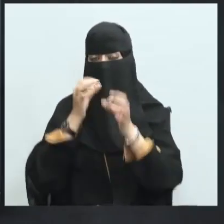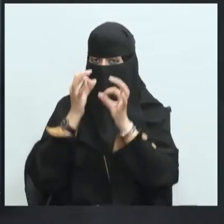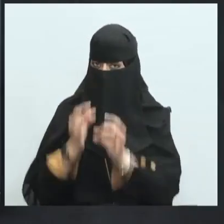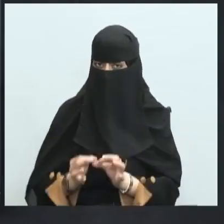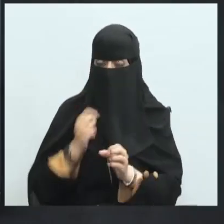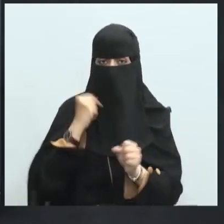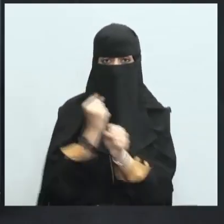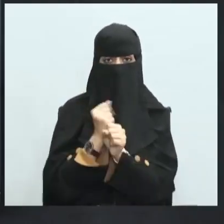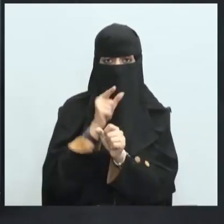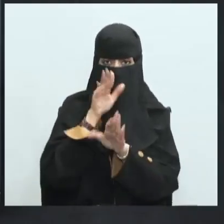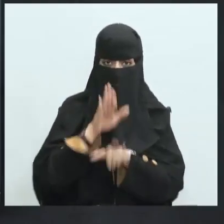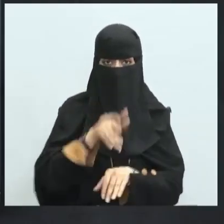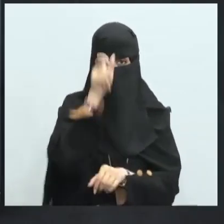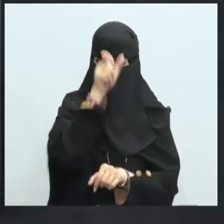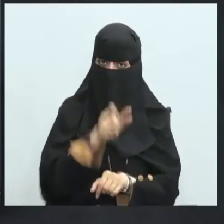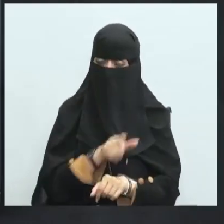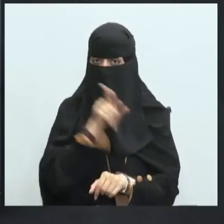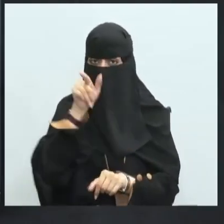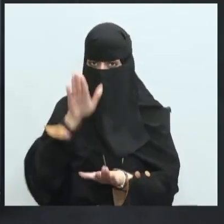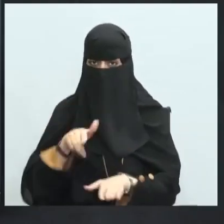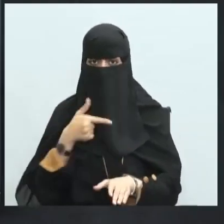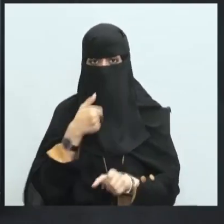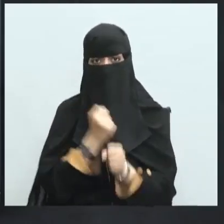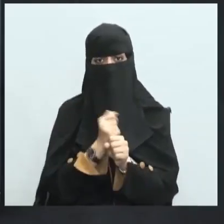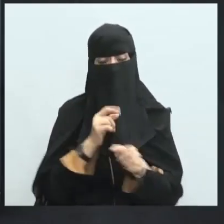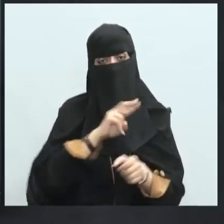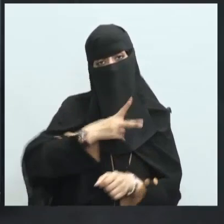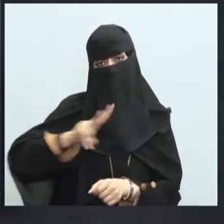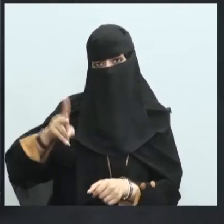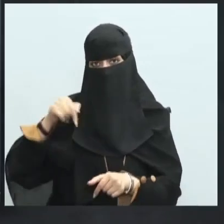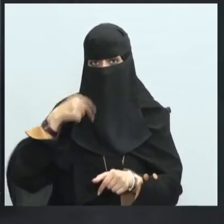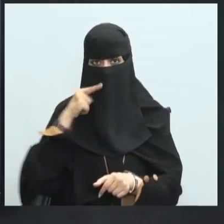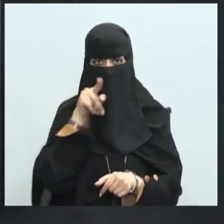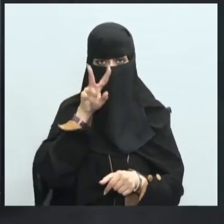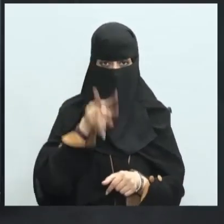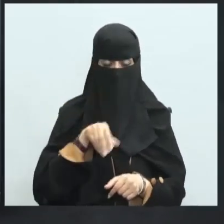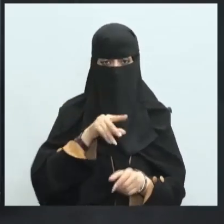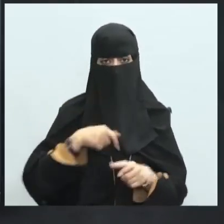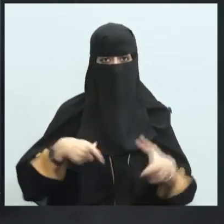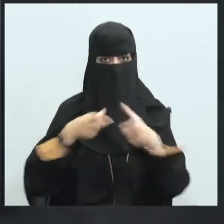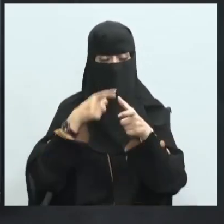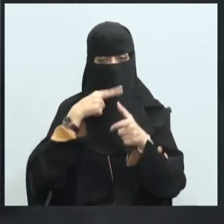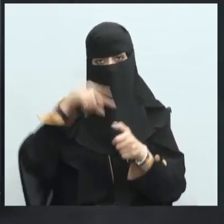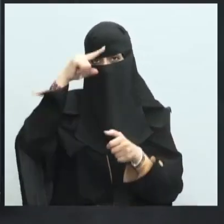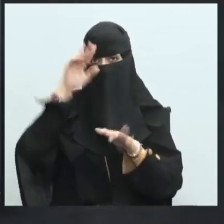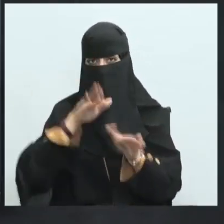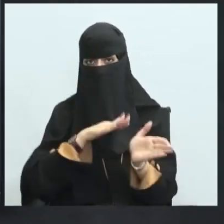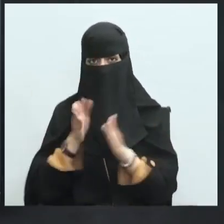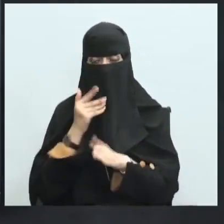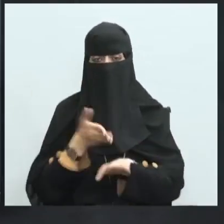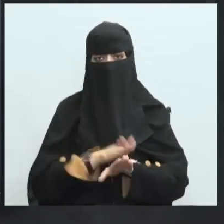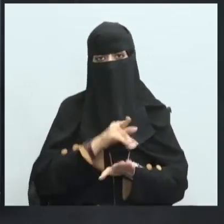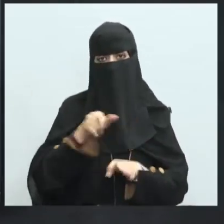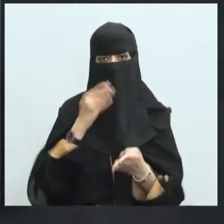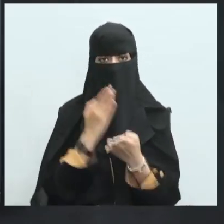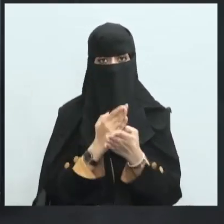الاداء لدى الشخص في تلك الوظائف المتعدده وسنستعرض معكم باذن الله عز وجل مجموعه من الامثله على تلك